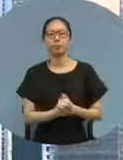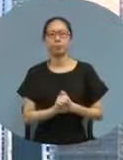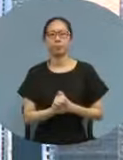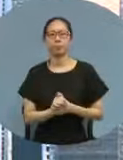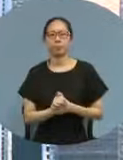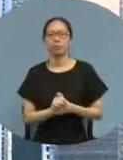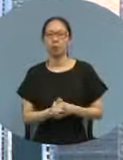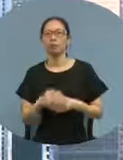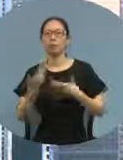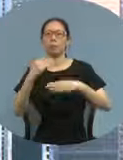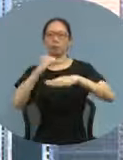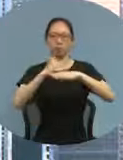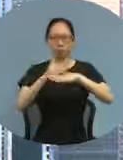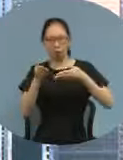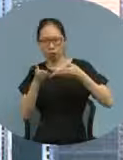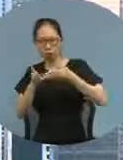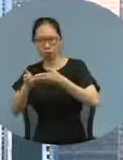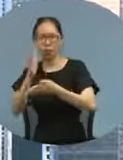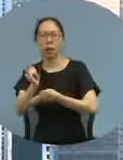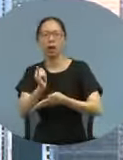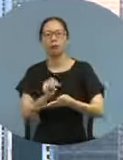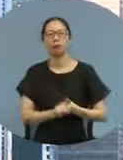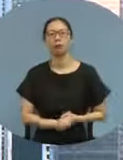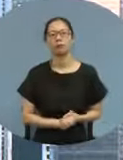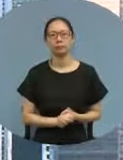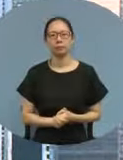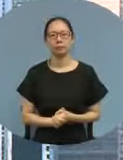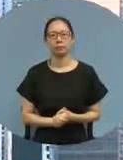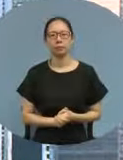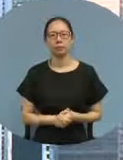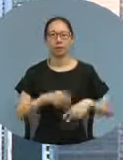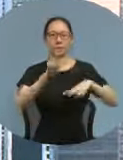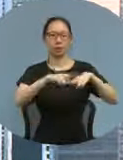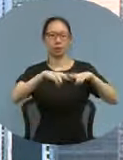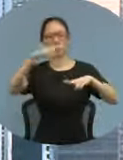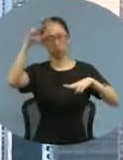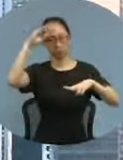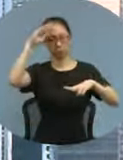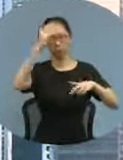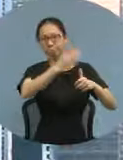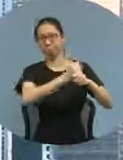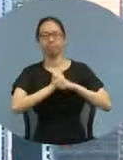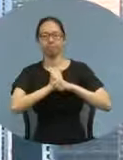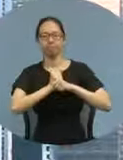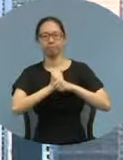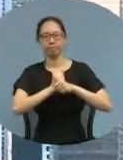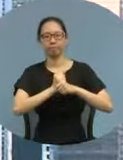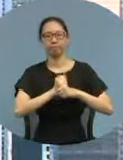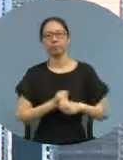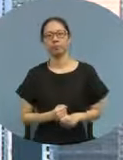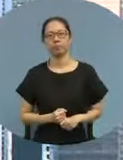了内地的偷越国境或者偷越边境罪，所以是被内地的执法机构